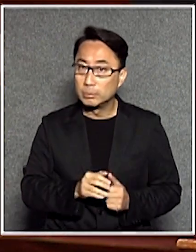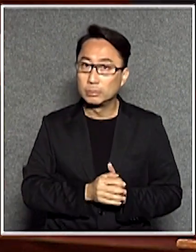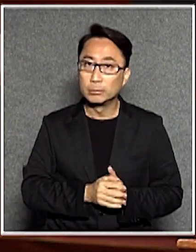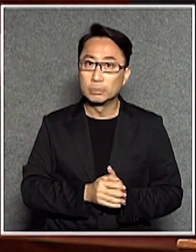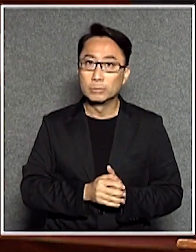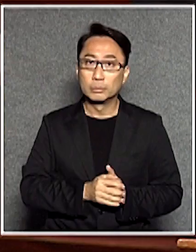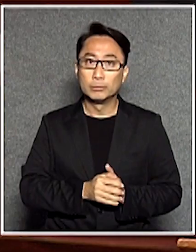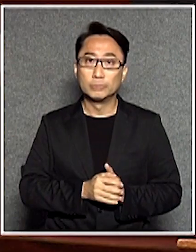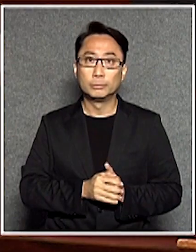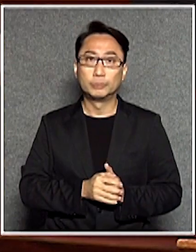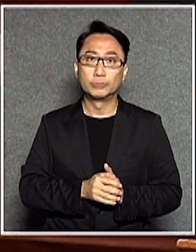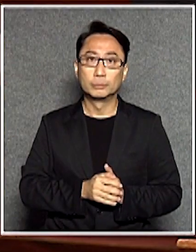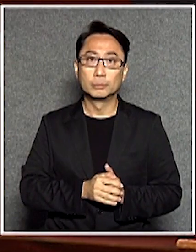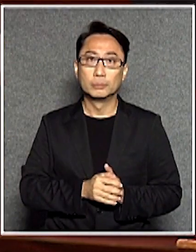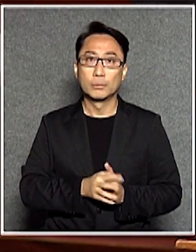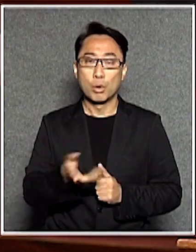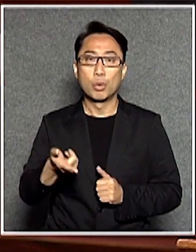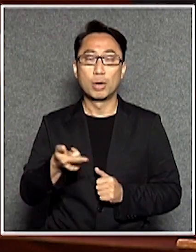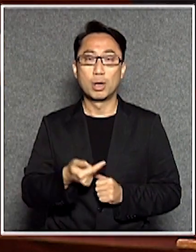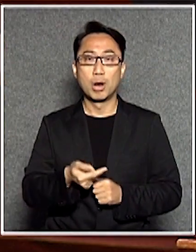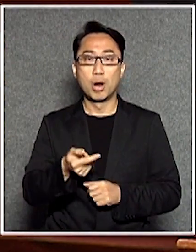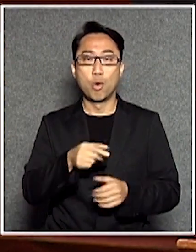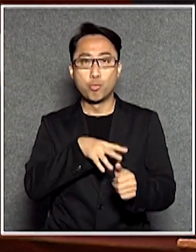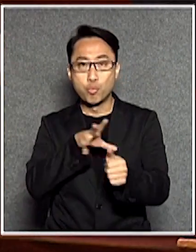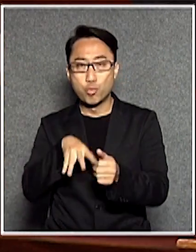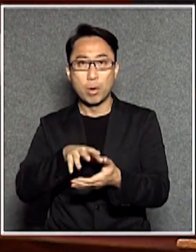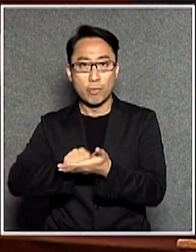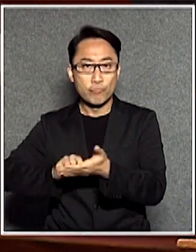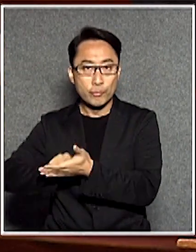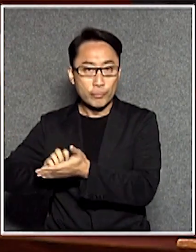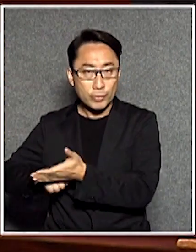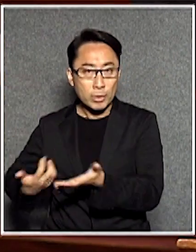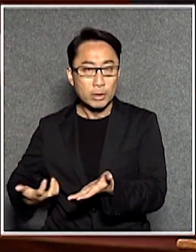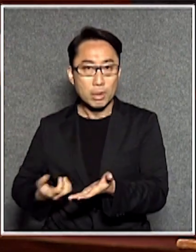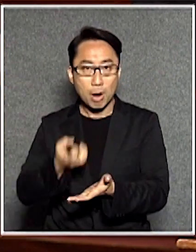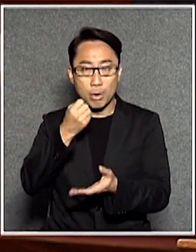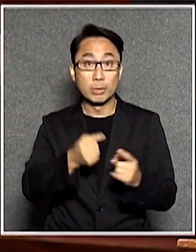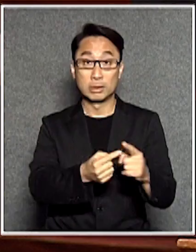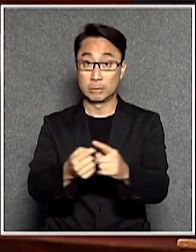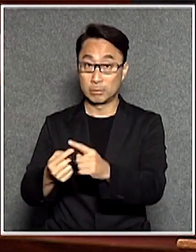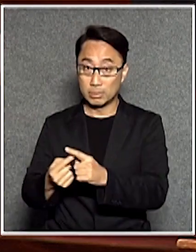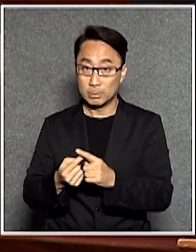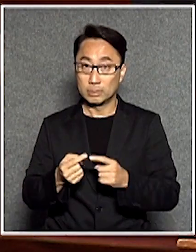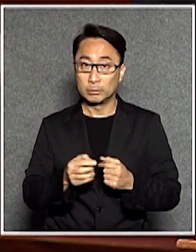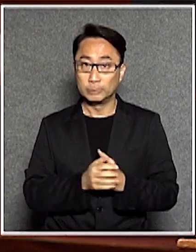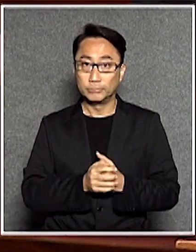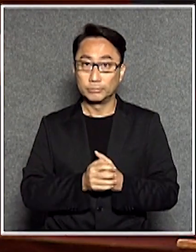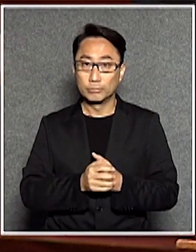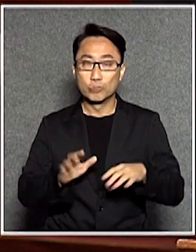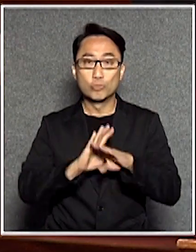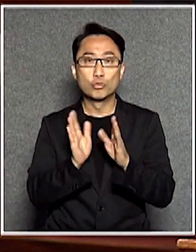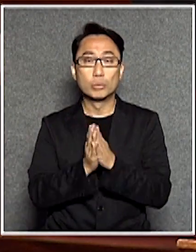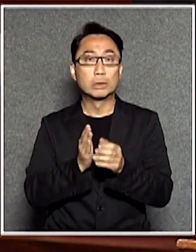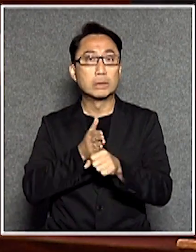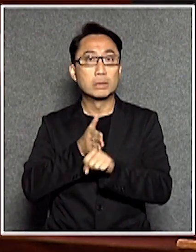這麼多說一些不說一些的誤導香港市民的事，對整香港整個社會有益